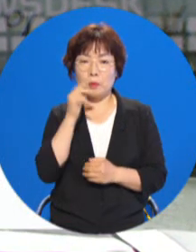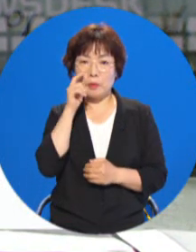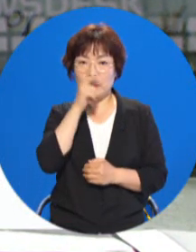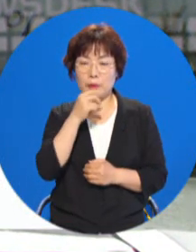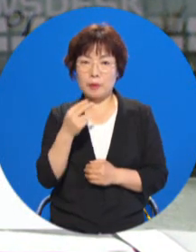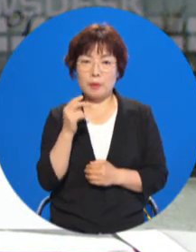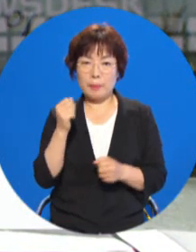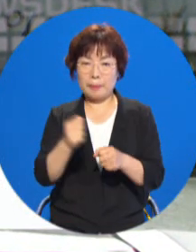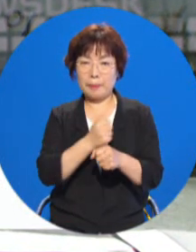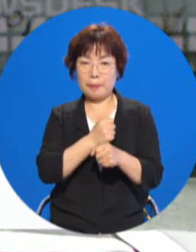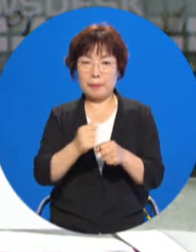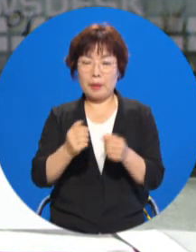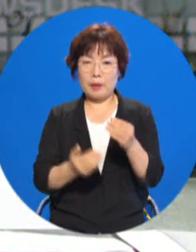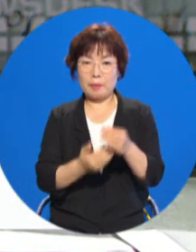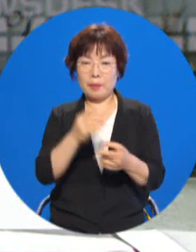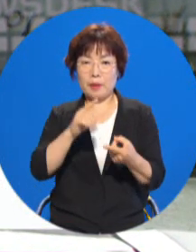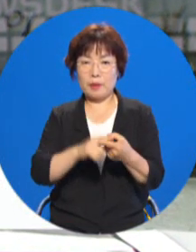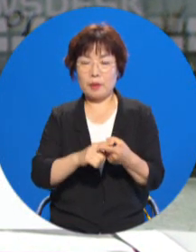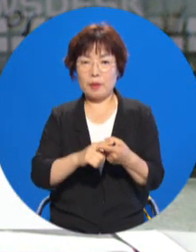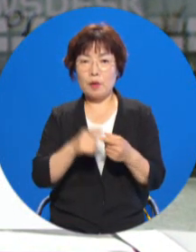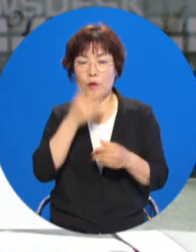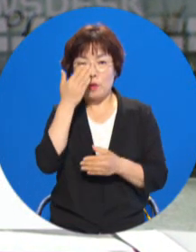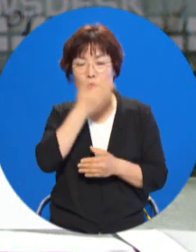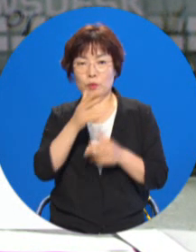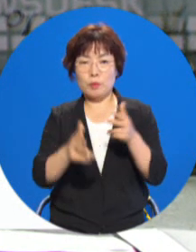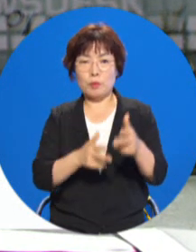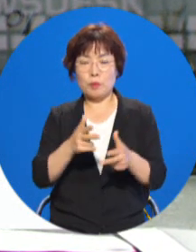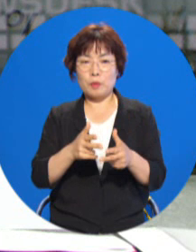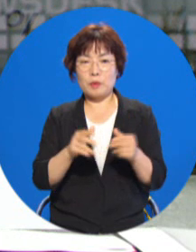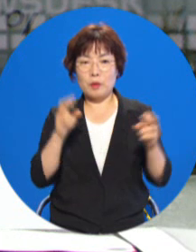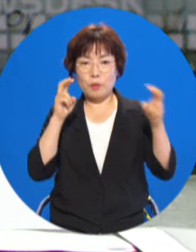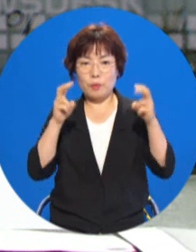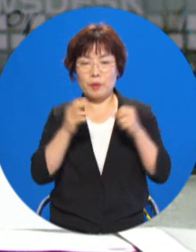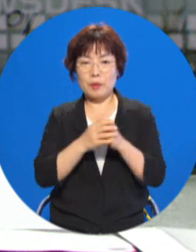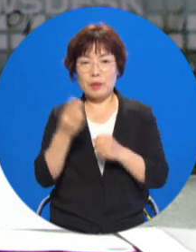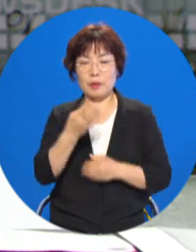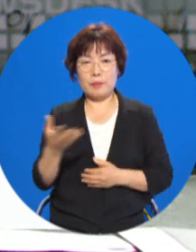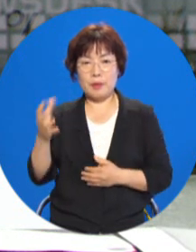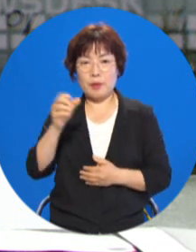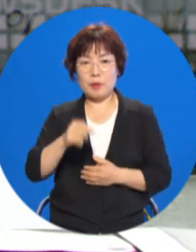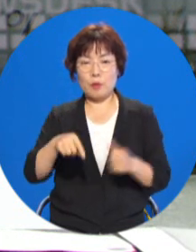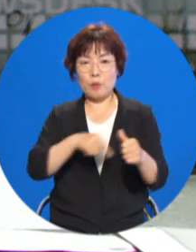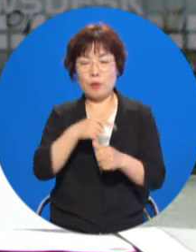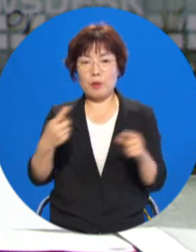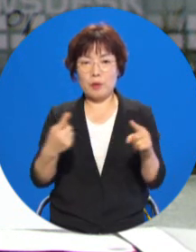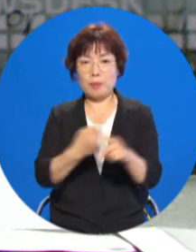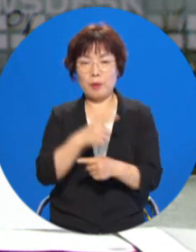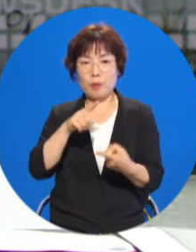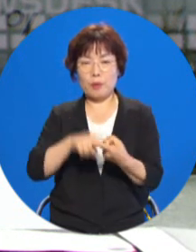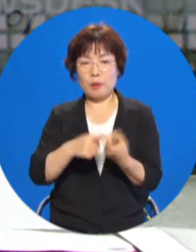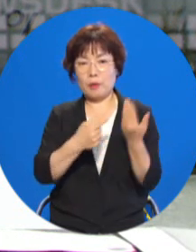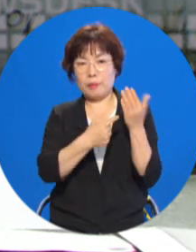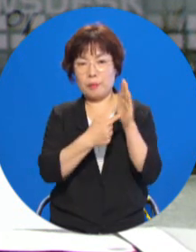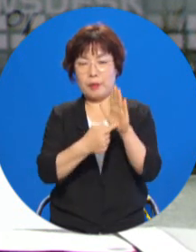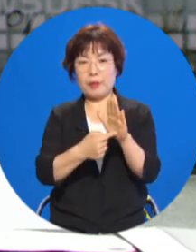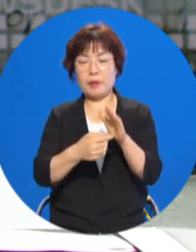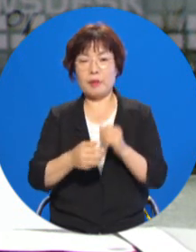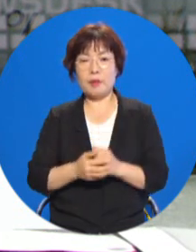대기오염물질 배출 농도 조작 사태에 연루된 여수산단 주요 기업들이 3천억 원대의 환경 개선 대책을